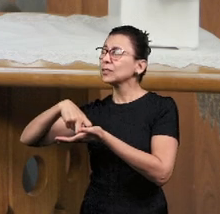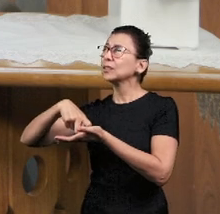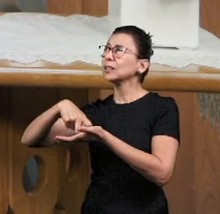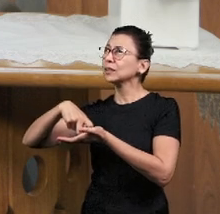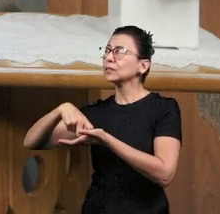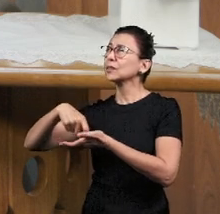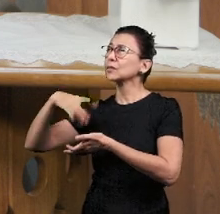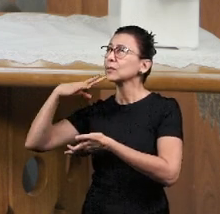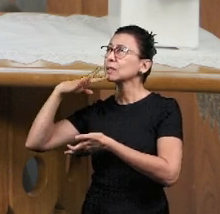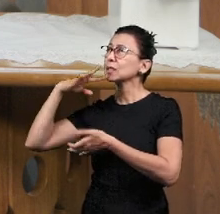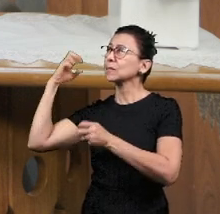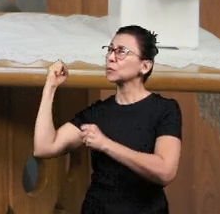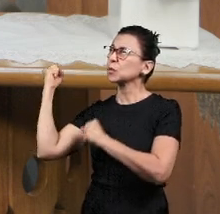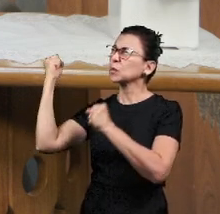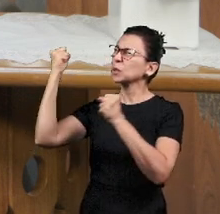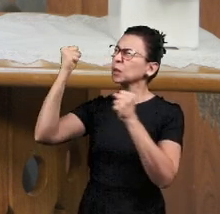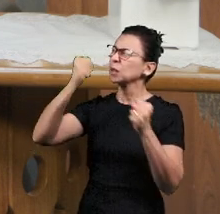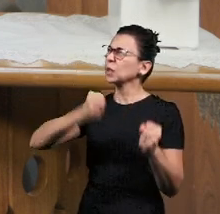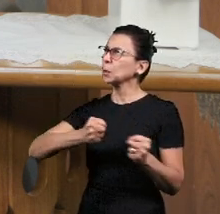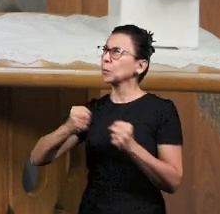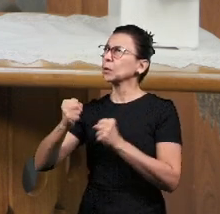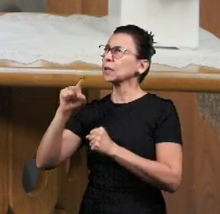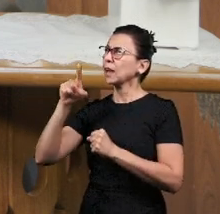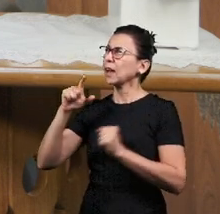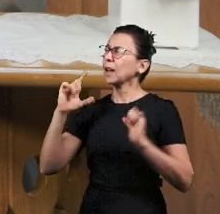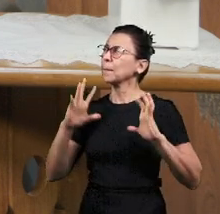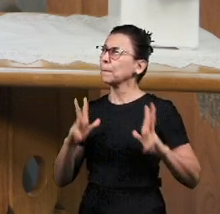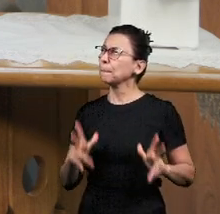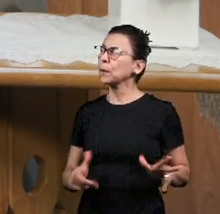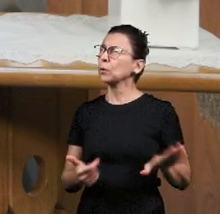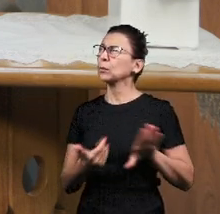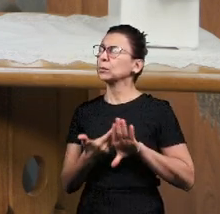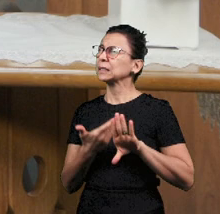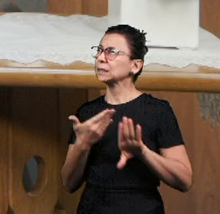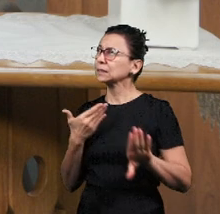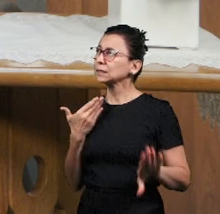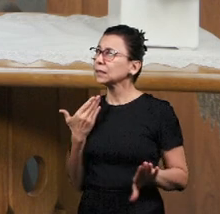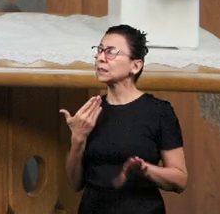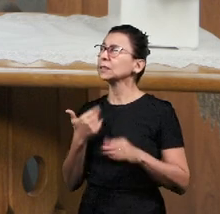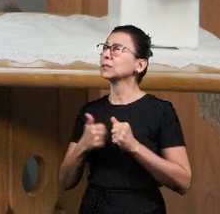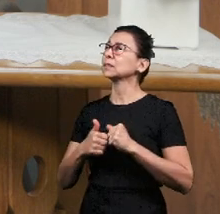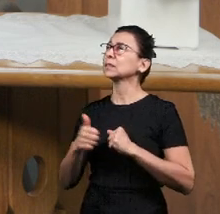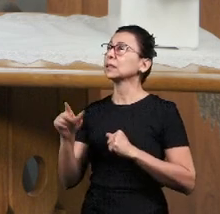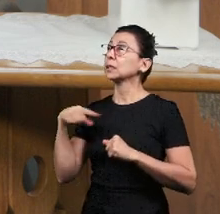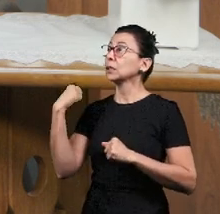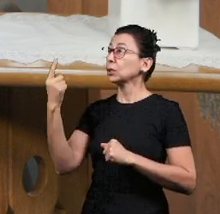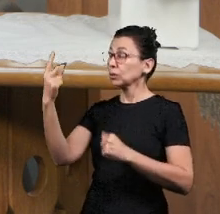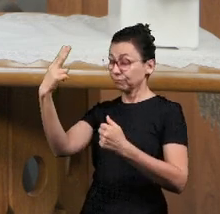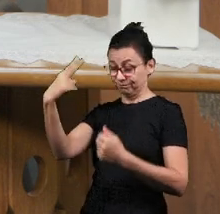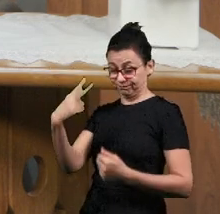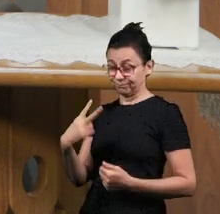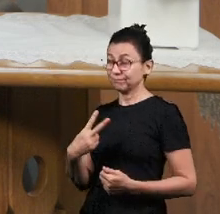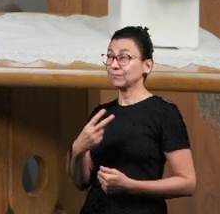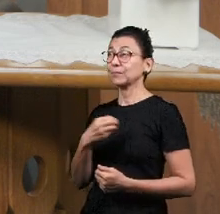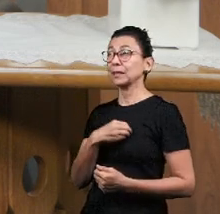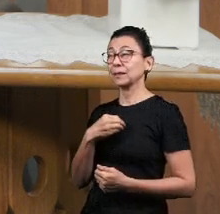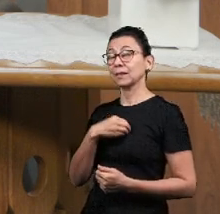ta majesté, ta sainteté, et au même instant, nous reconnaissons que nous sommes des pécheurs